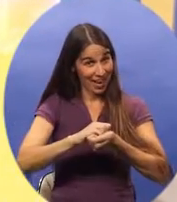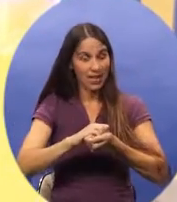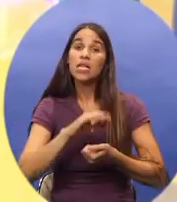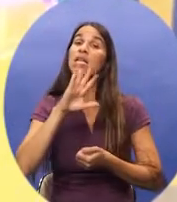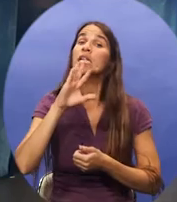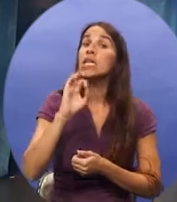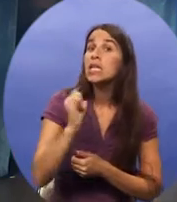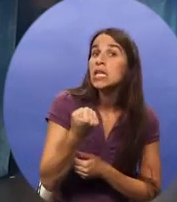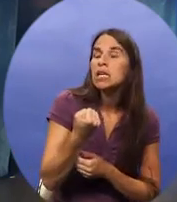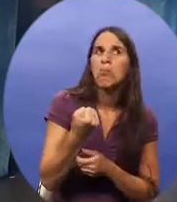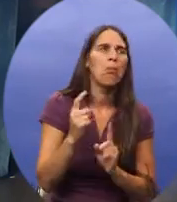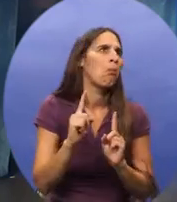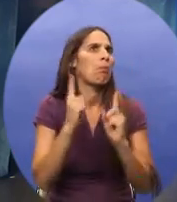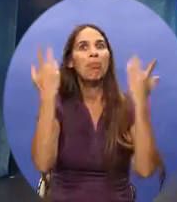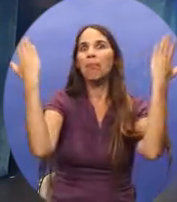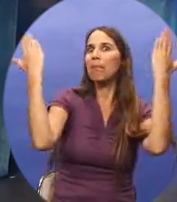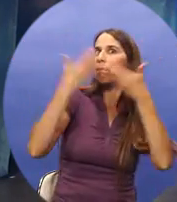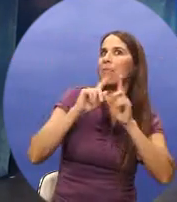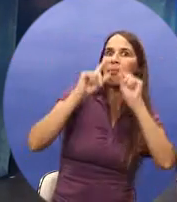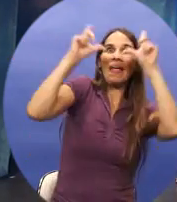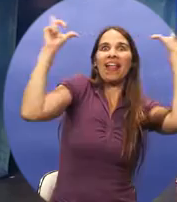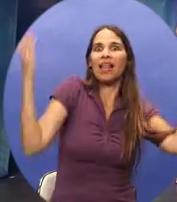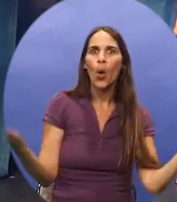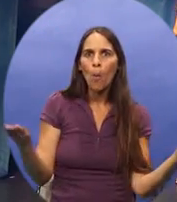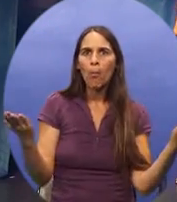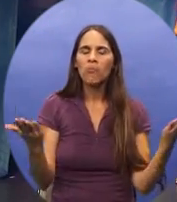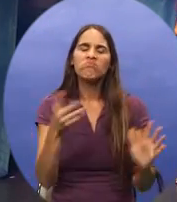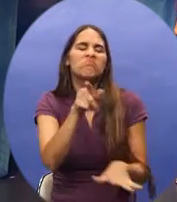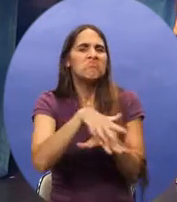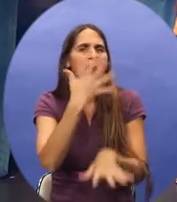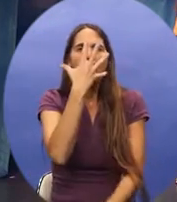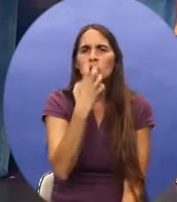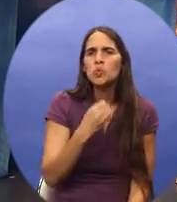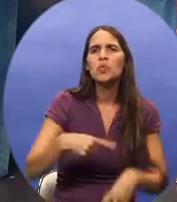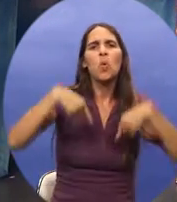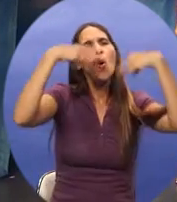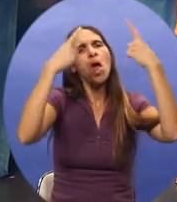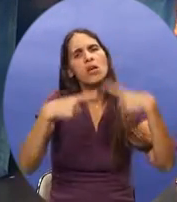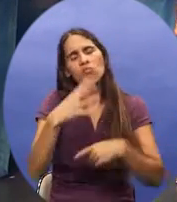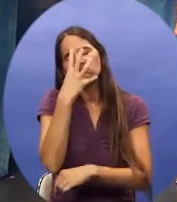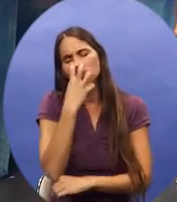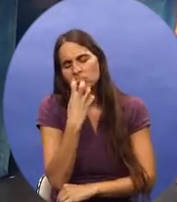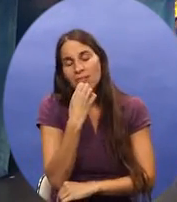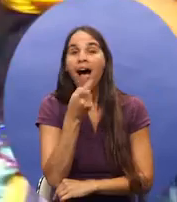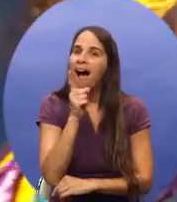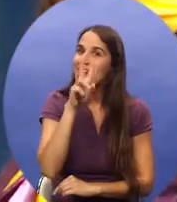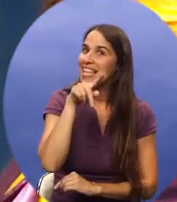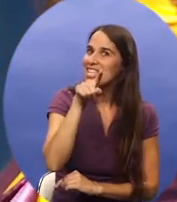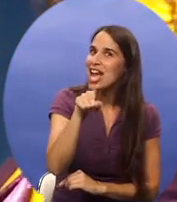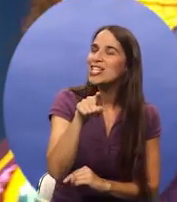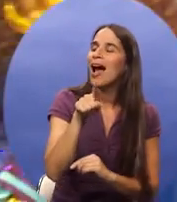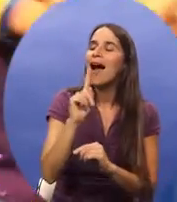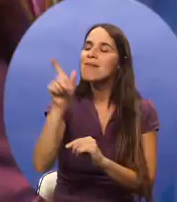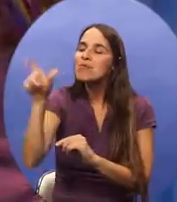חבר. אם לפתע פתאום עצוב לך כל היום, אבל יש